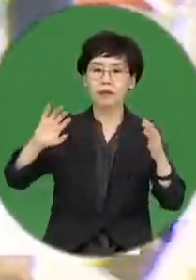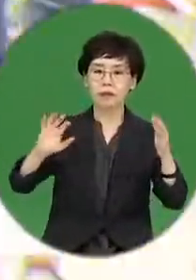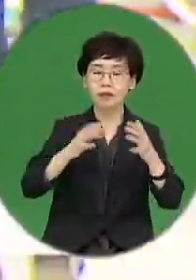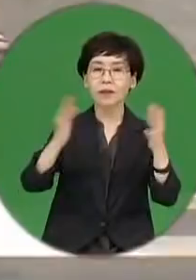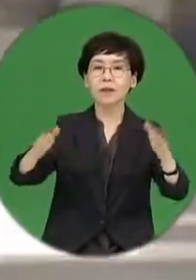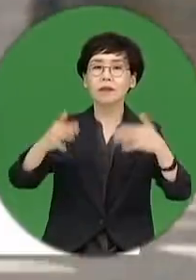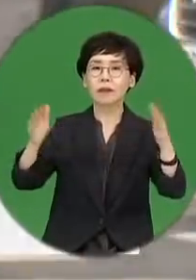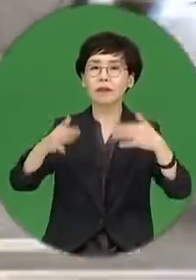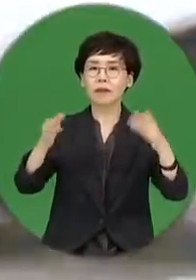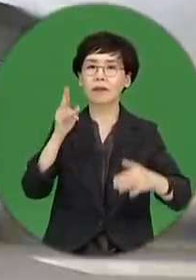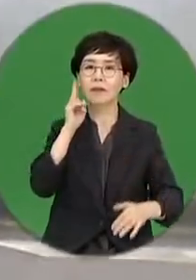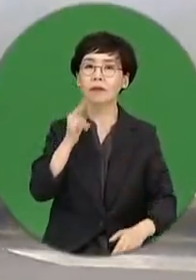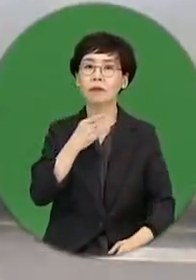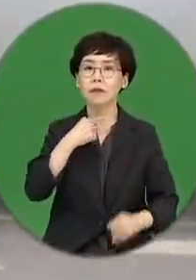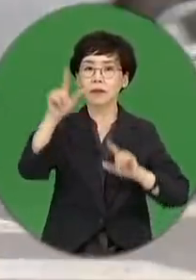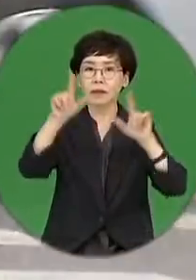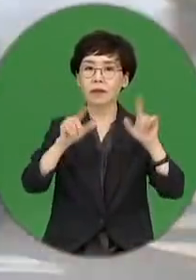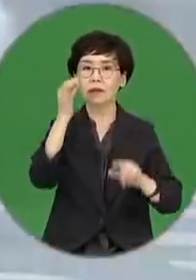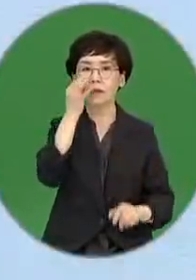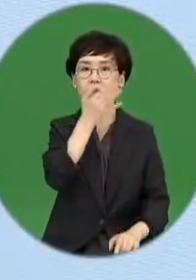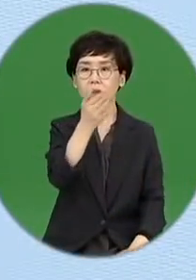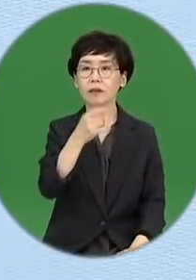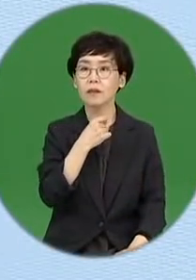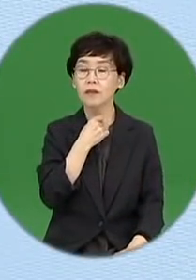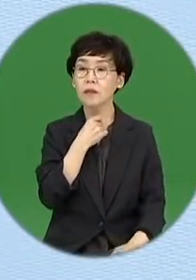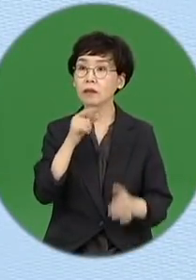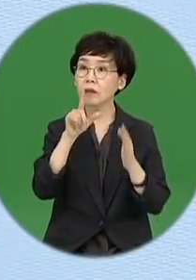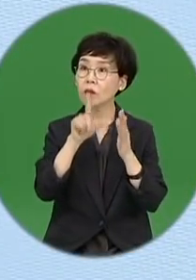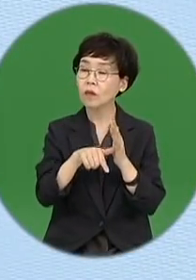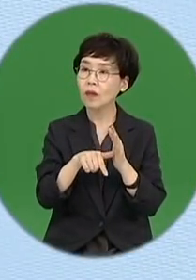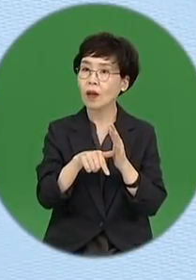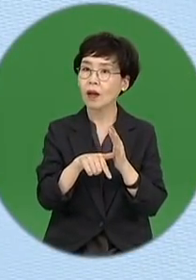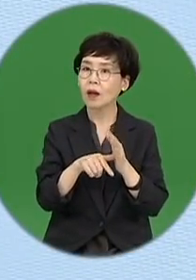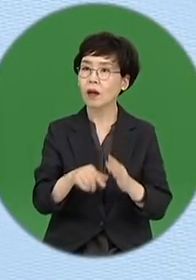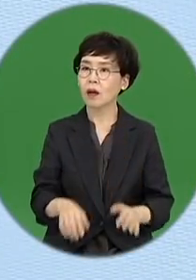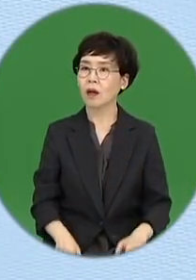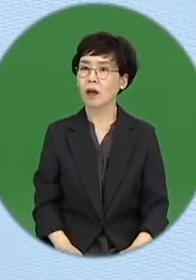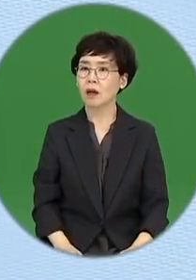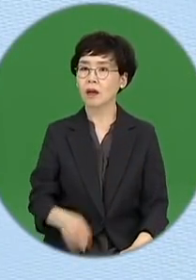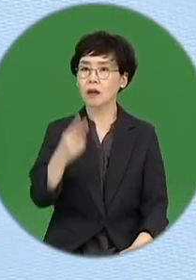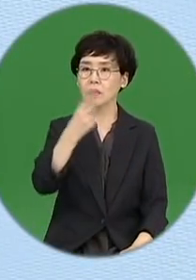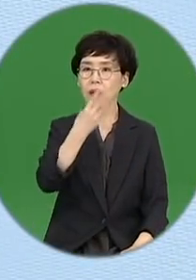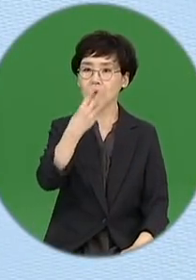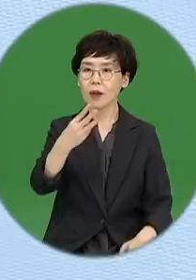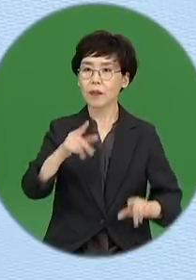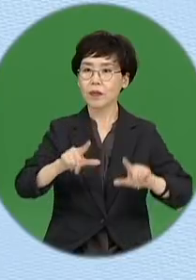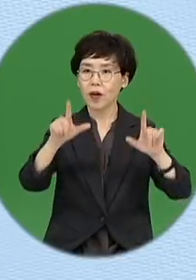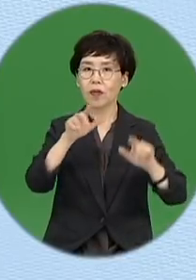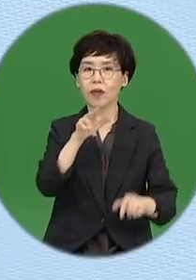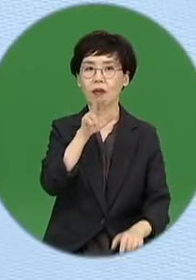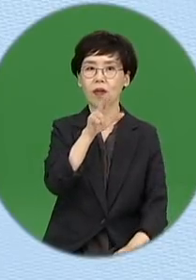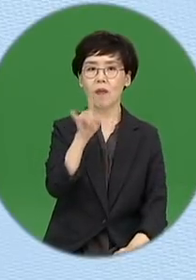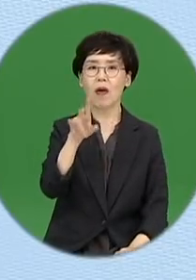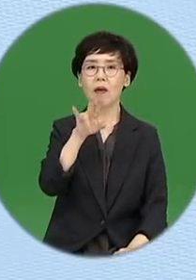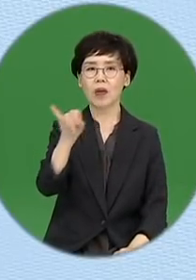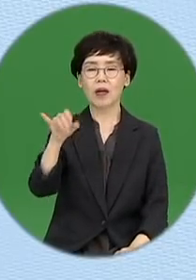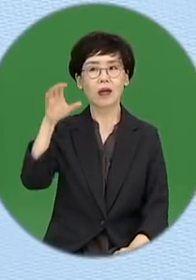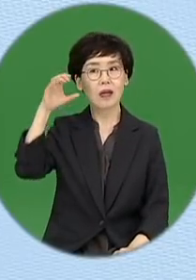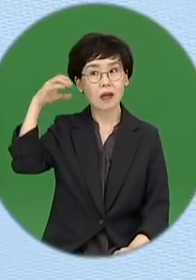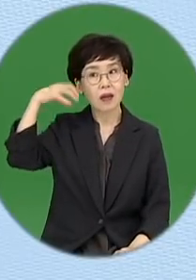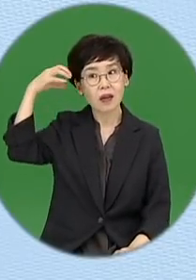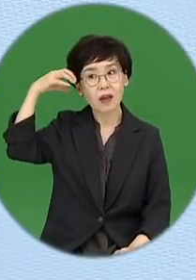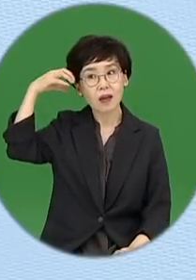한번 보여주시겠습니까? 그때 역시 우리 기억에 생생한 2003년에 매미가 가장 바람이 셌군요. 저 때는